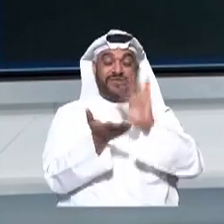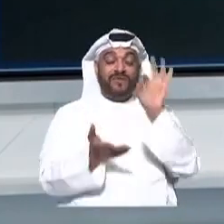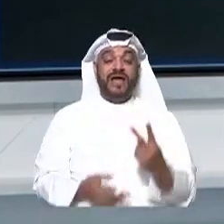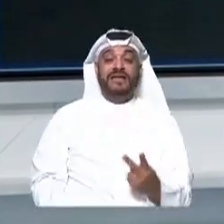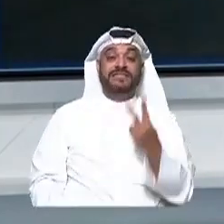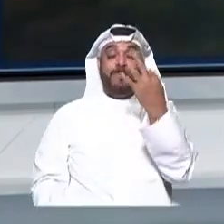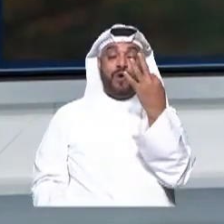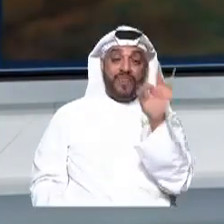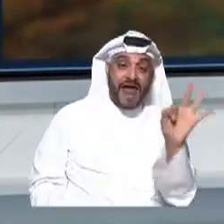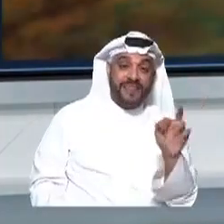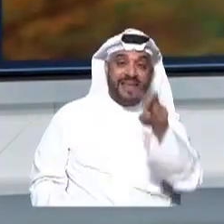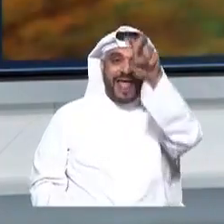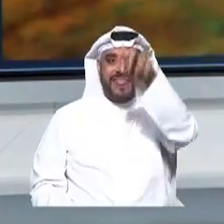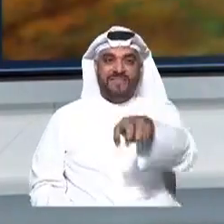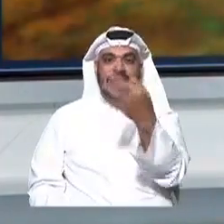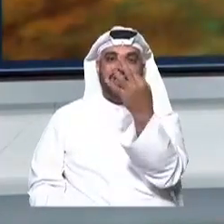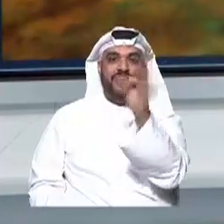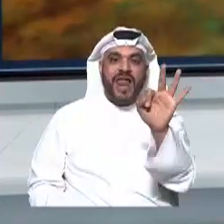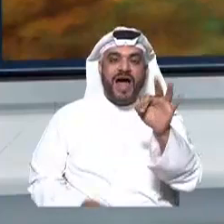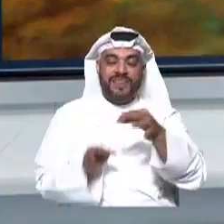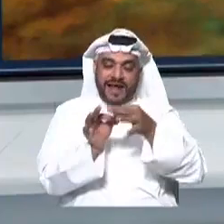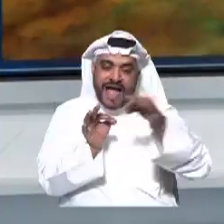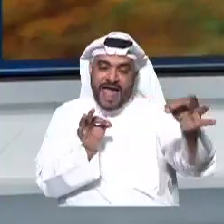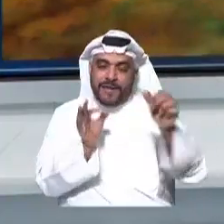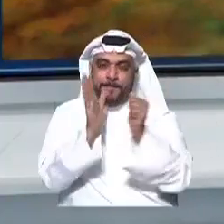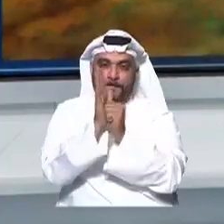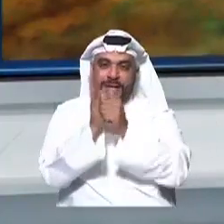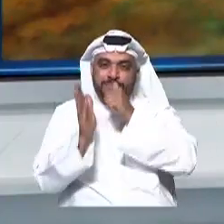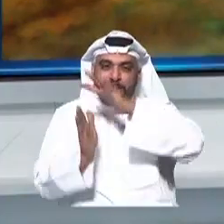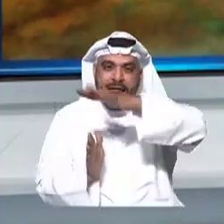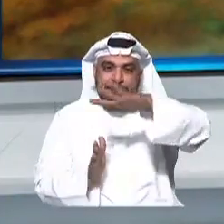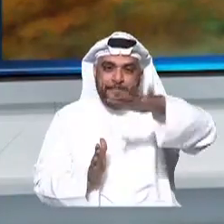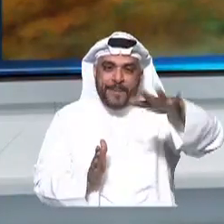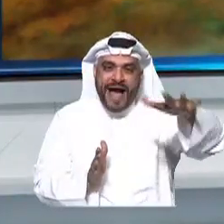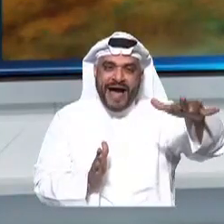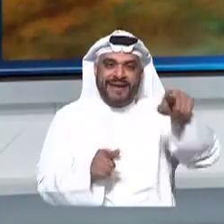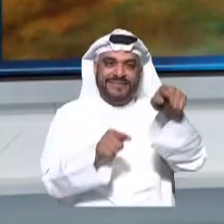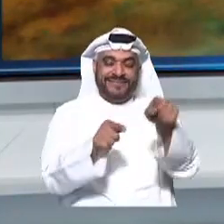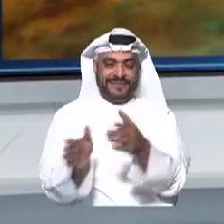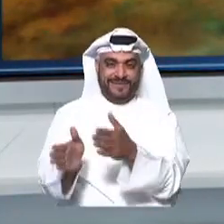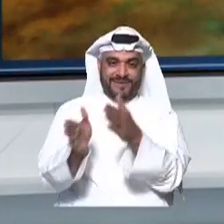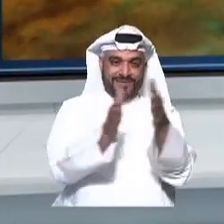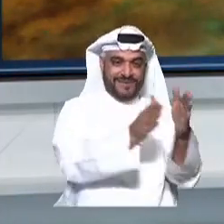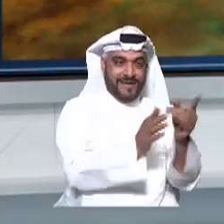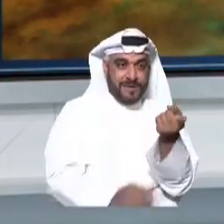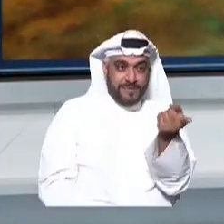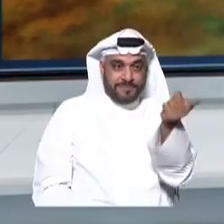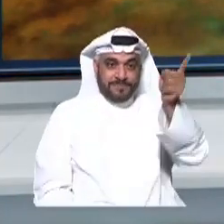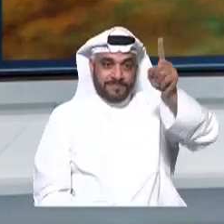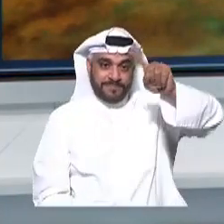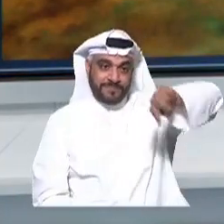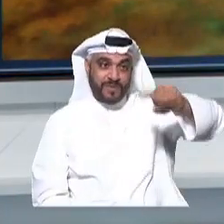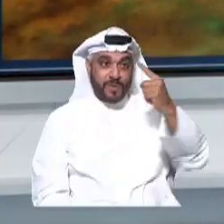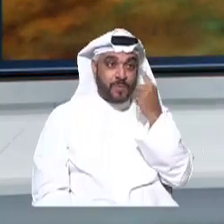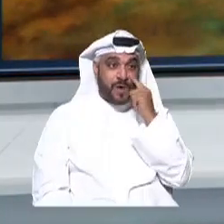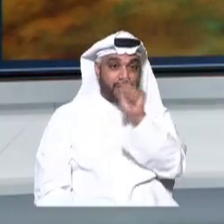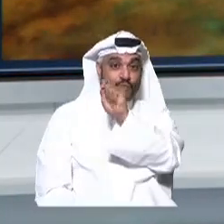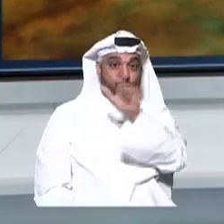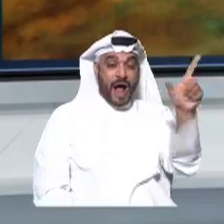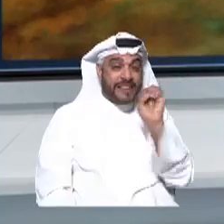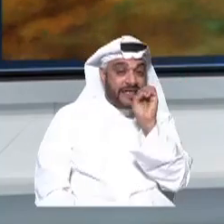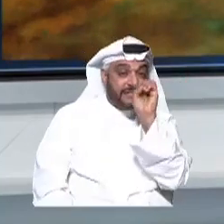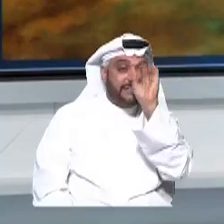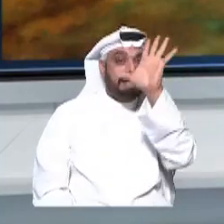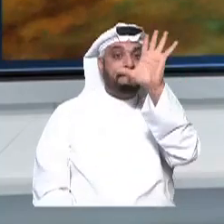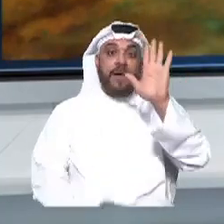37 و 38 درجة مئوية على السواحل والجزر. يستمر معنا الغبار المحمول حتى ساعات الأولى من صباح